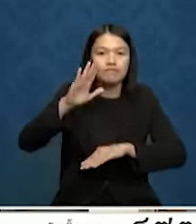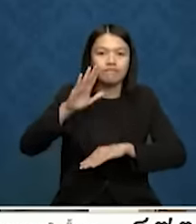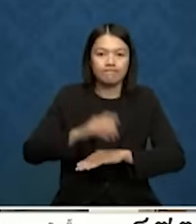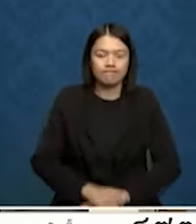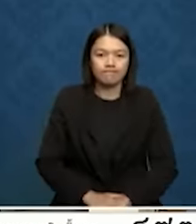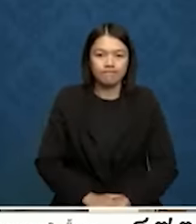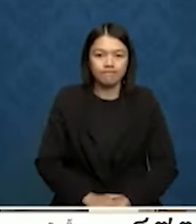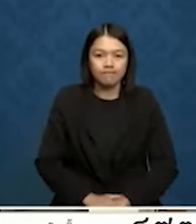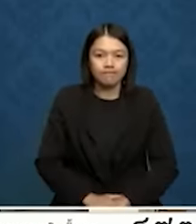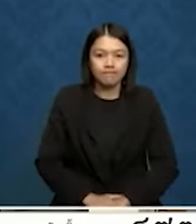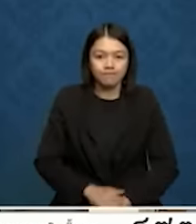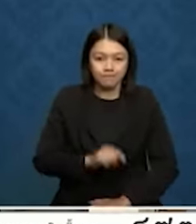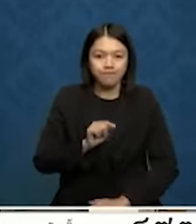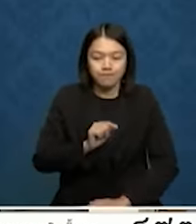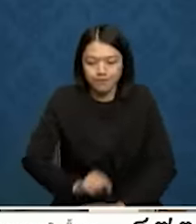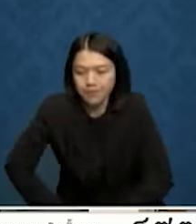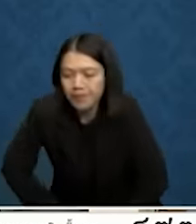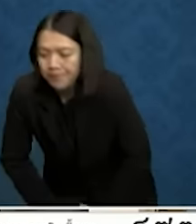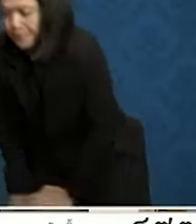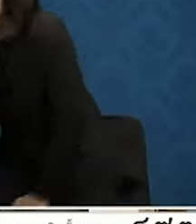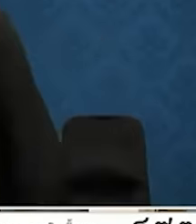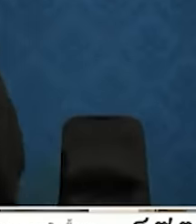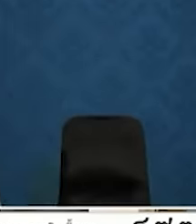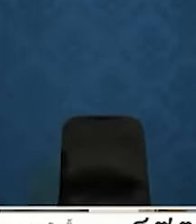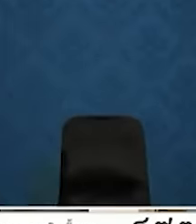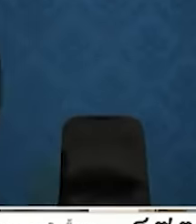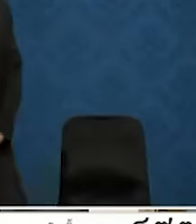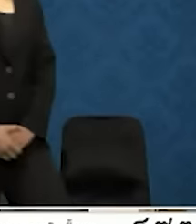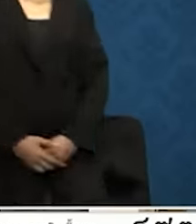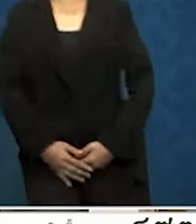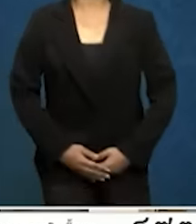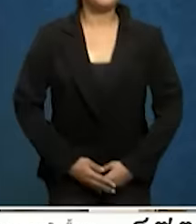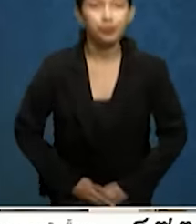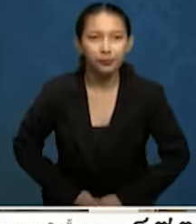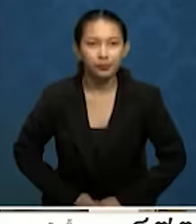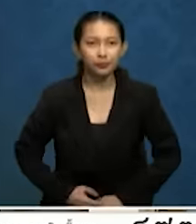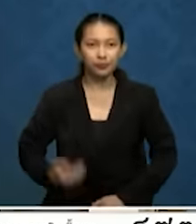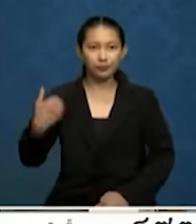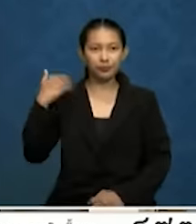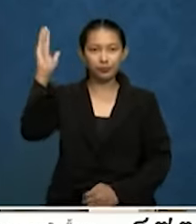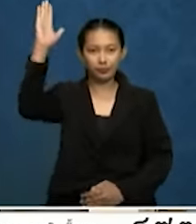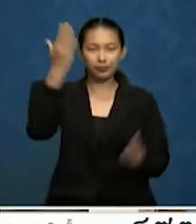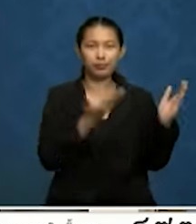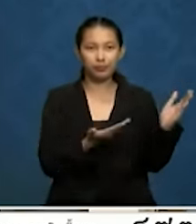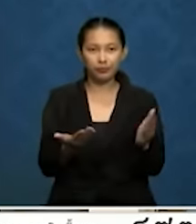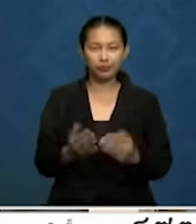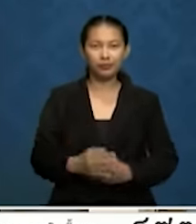ก่อนครับเอาขั้นตอนนี้ก่อนครับเชิญครับมีผู้ยกมือจะแสดงความเห็นเชิญครับคุณณัฐพงศ์ครับ